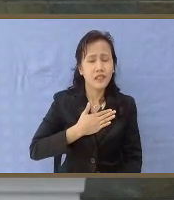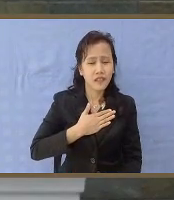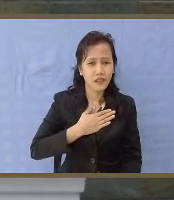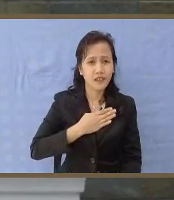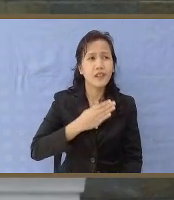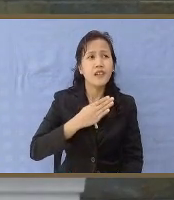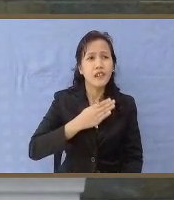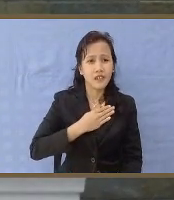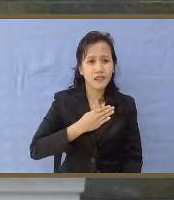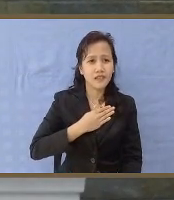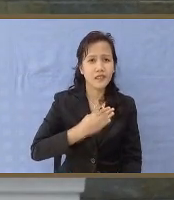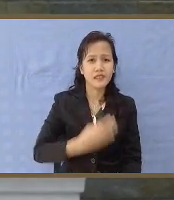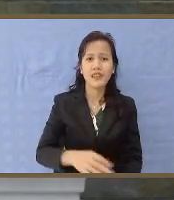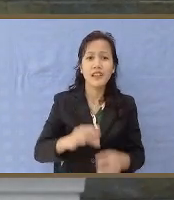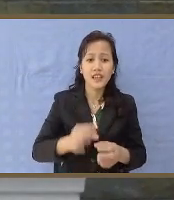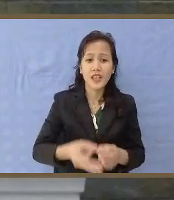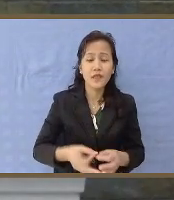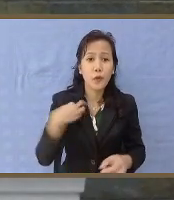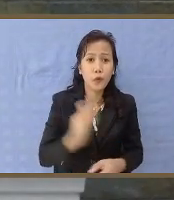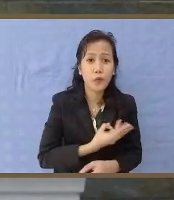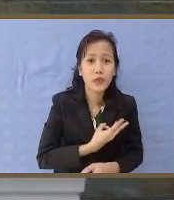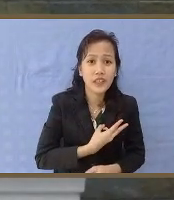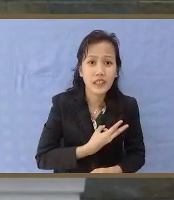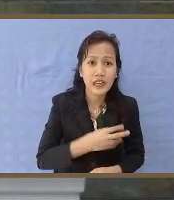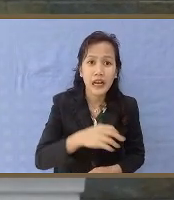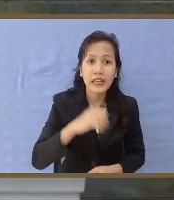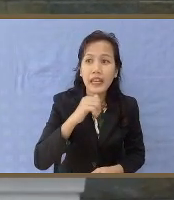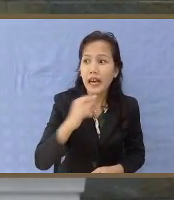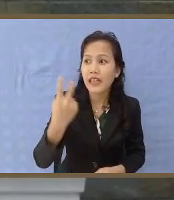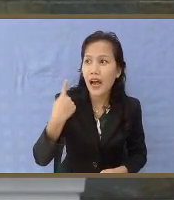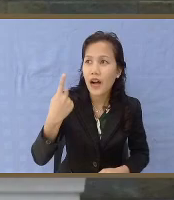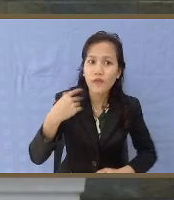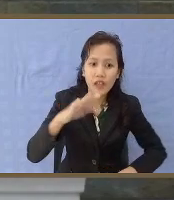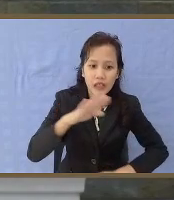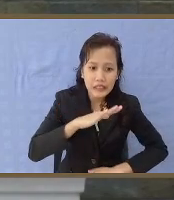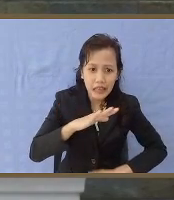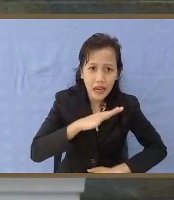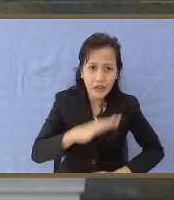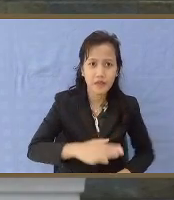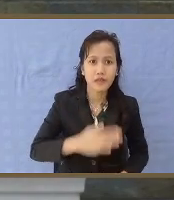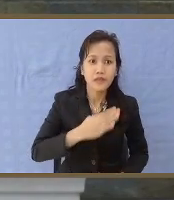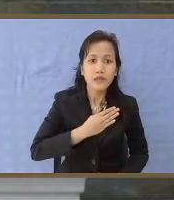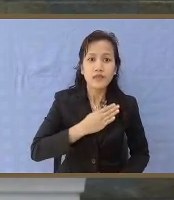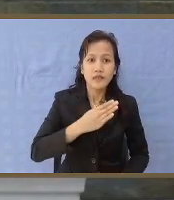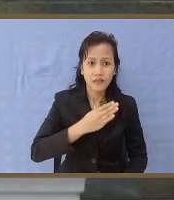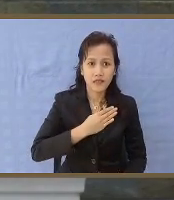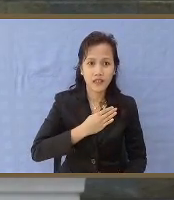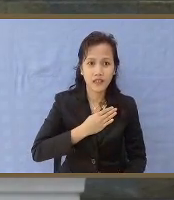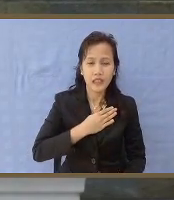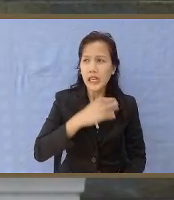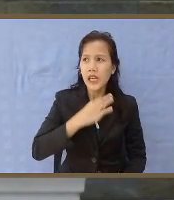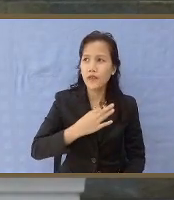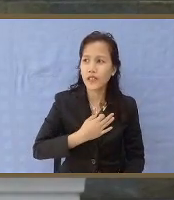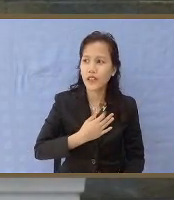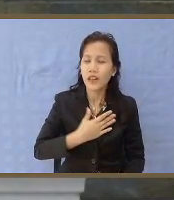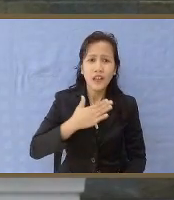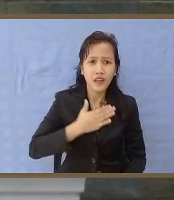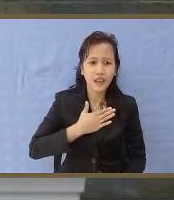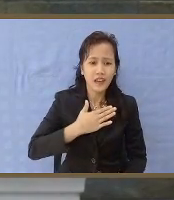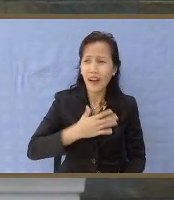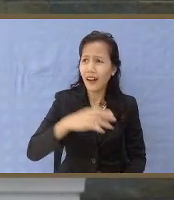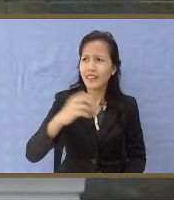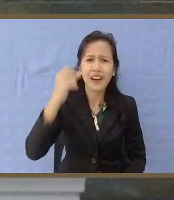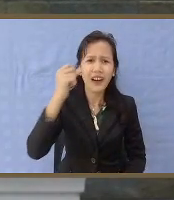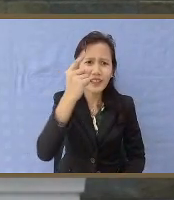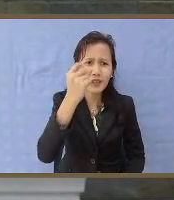Alam mo, parang binabaliwala natin ang paghinga. Bakit? Maaluan pa ang paghinga eh. Pero pag kinakapos ka na ng paghinga, doon mo marirealize na mahalaga